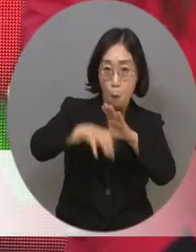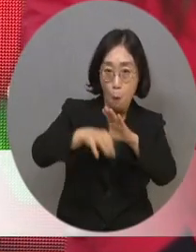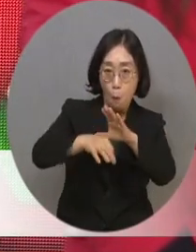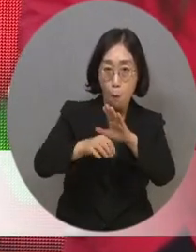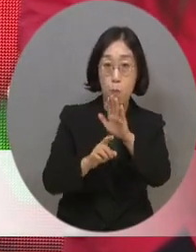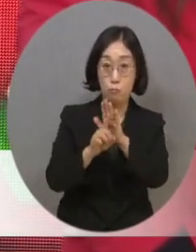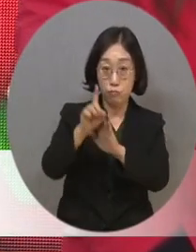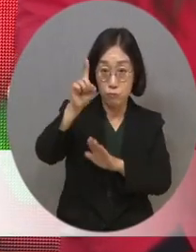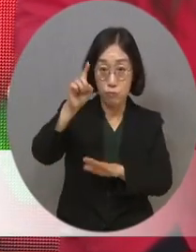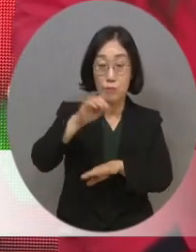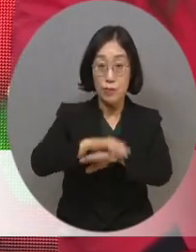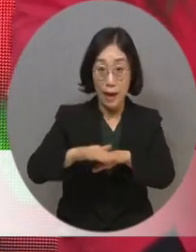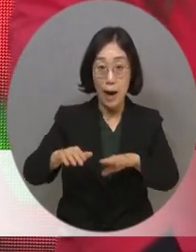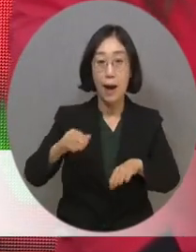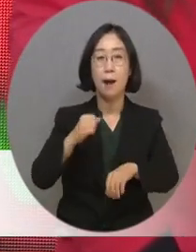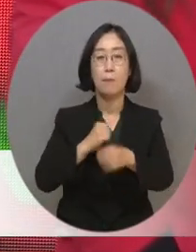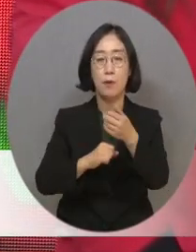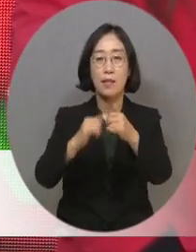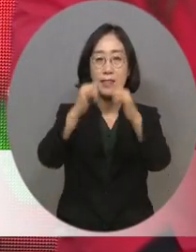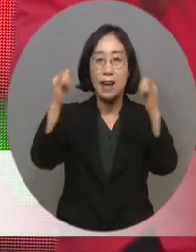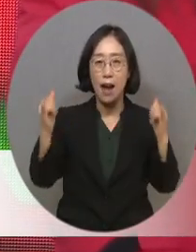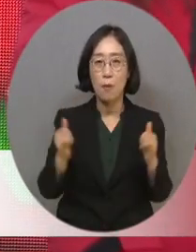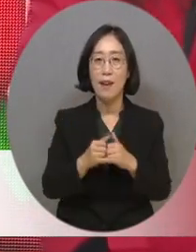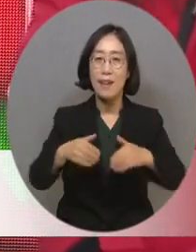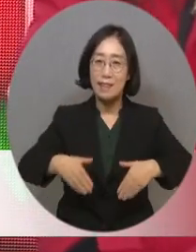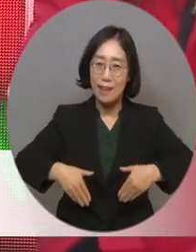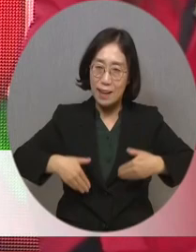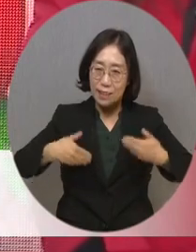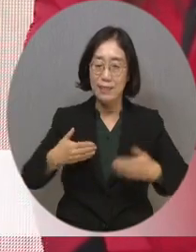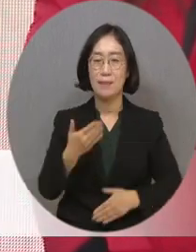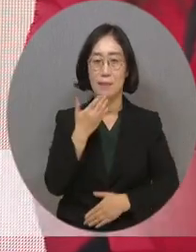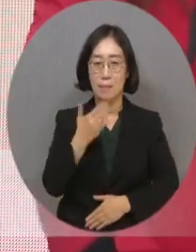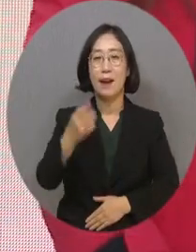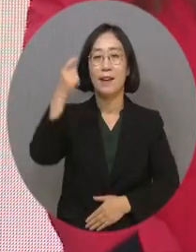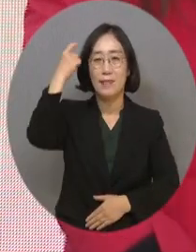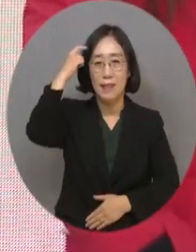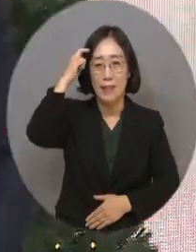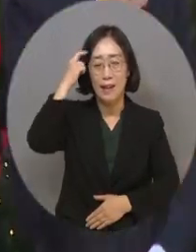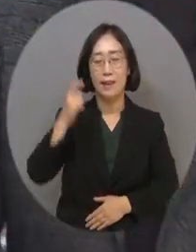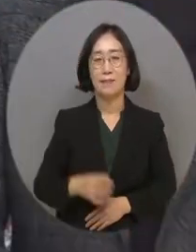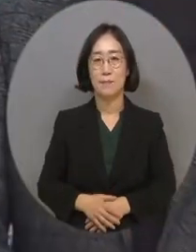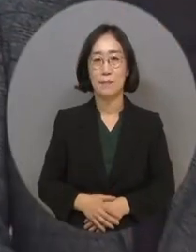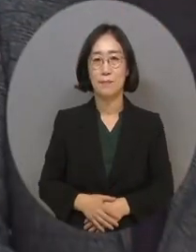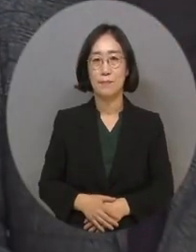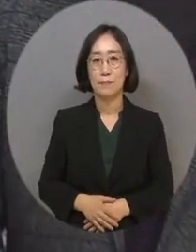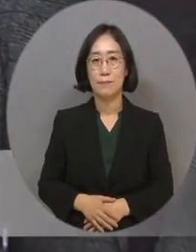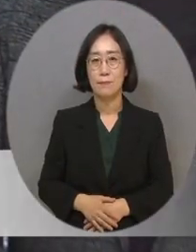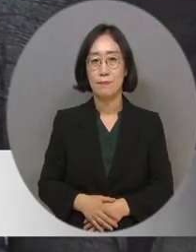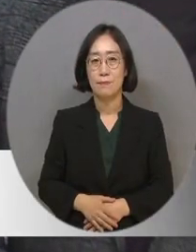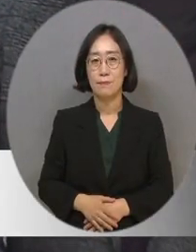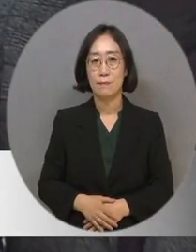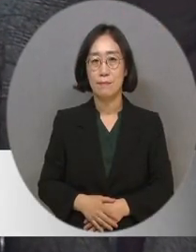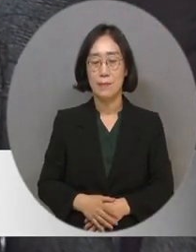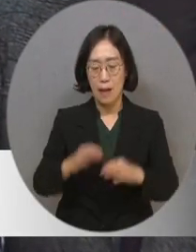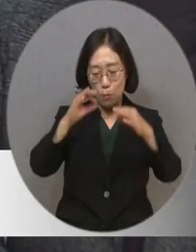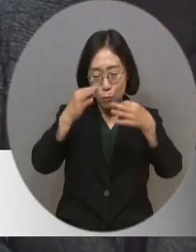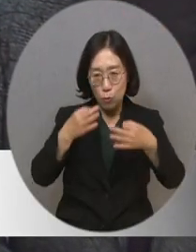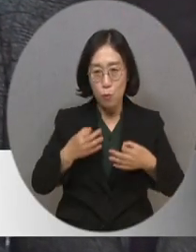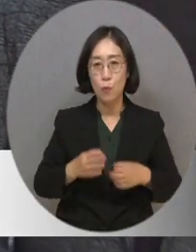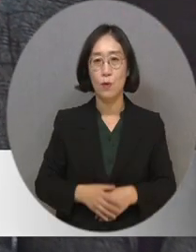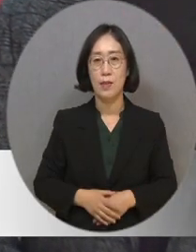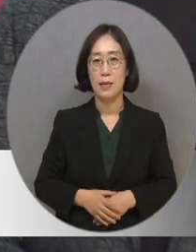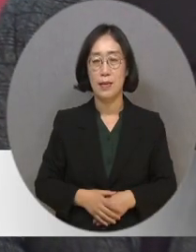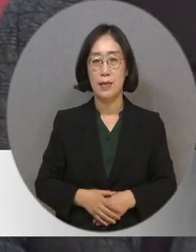높인다면 우리 사회가 좀 더 따뜻해지지 않을까 생각합니다. 제 자신이